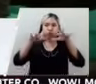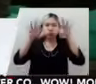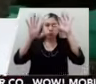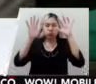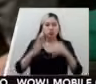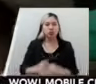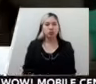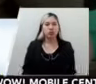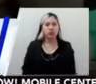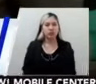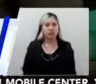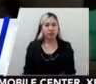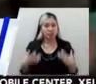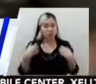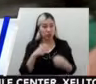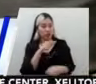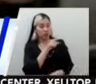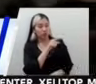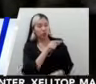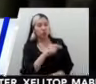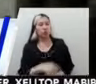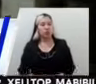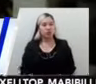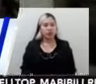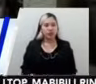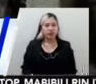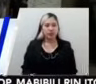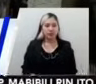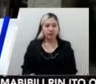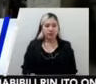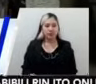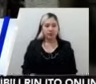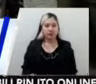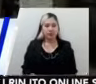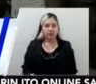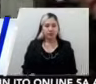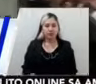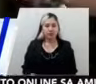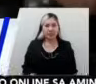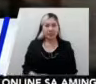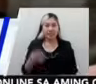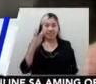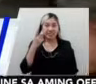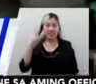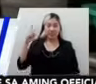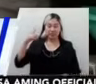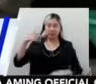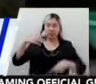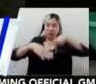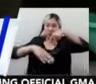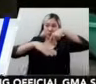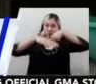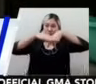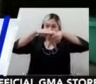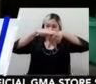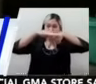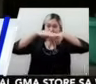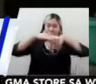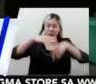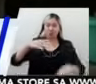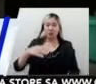Diyan sa pader na yan? Yan. Ako, hanggang tenga nyo. Ano ang diskarte sa loob